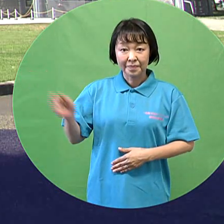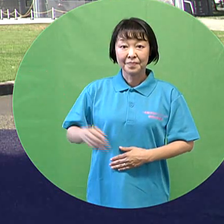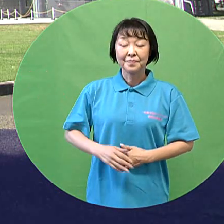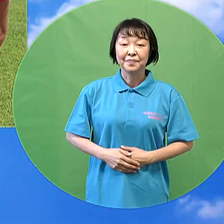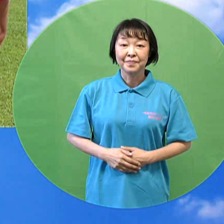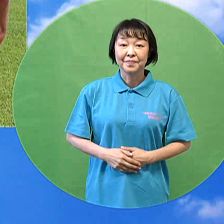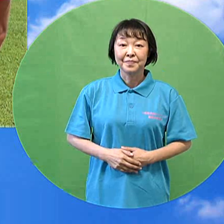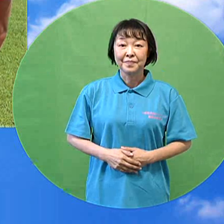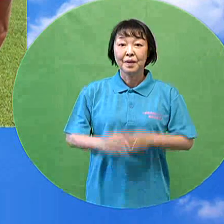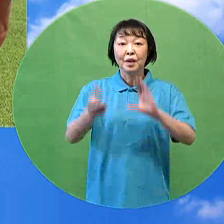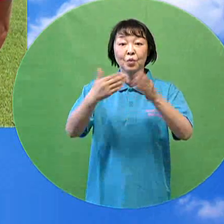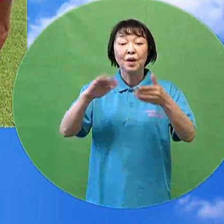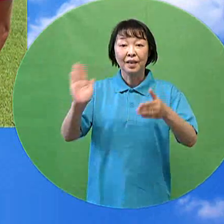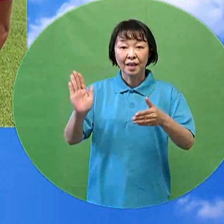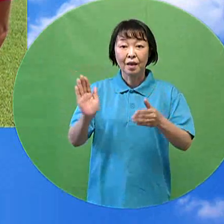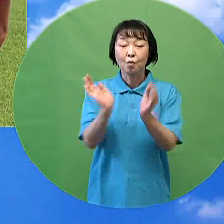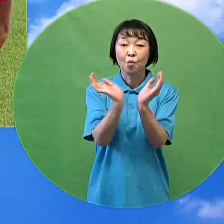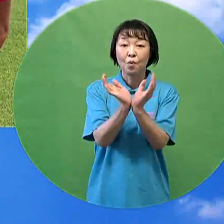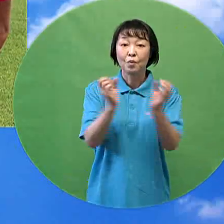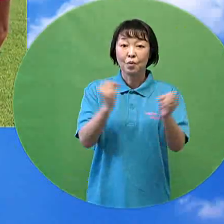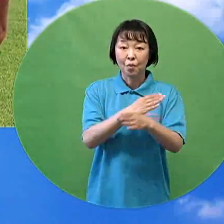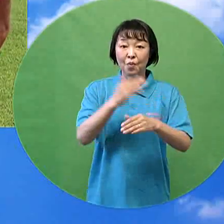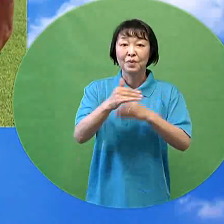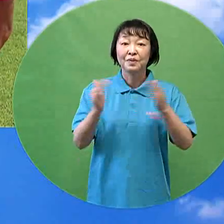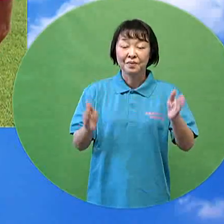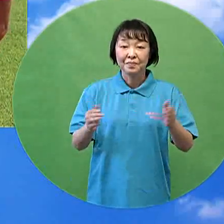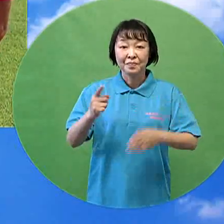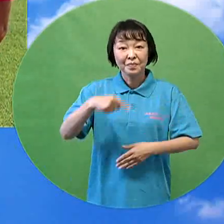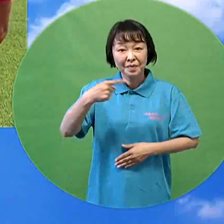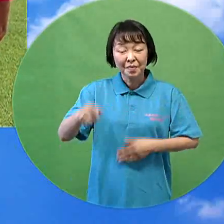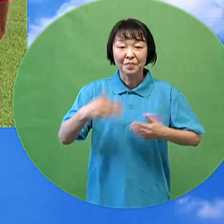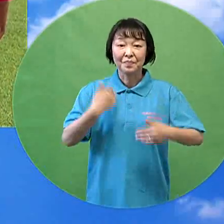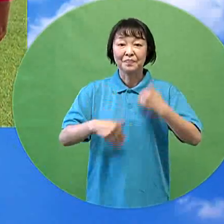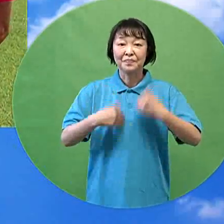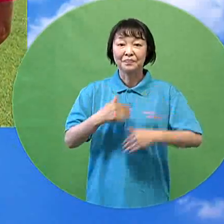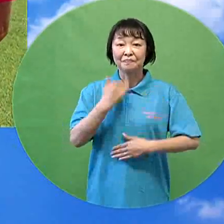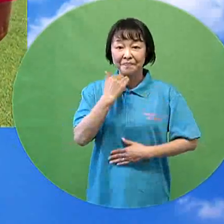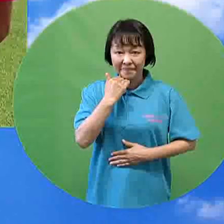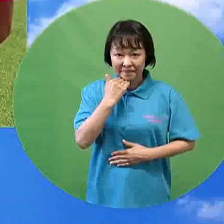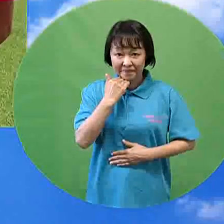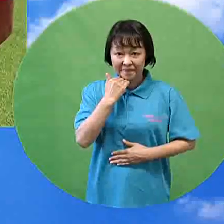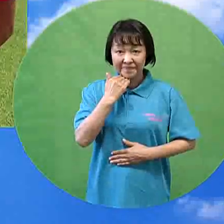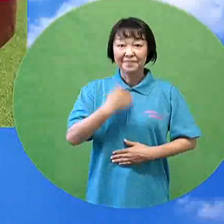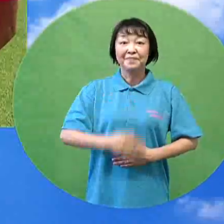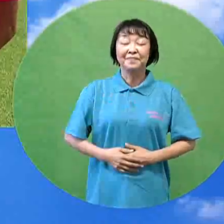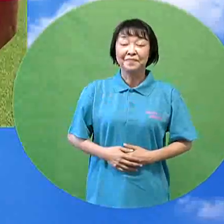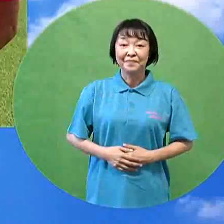岩手ワンコ広報室、次回もお楽しみに。